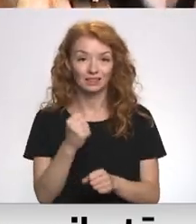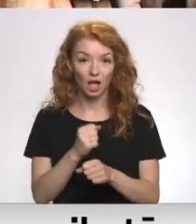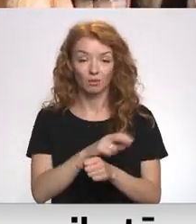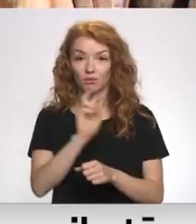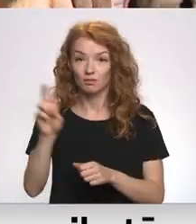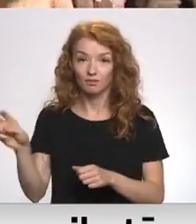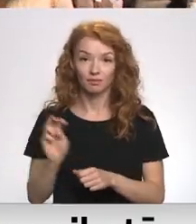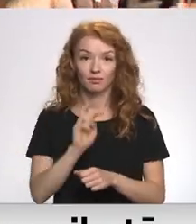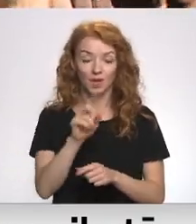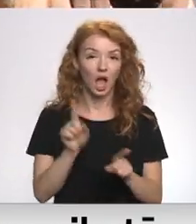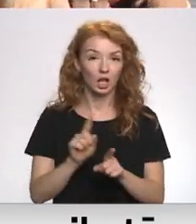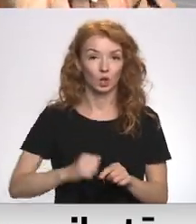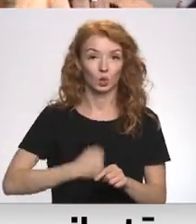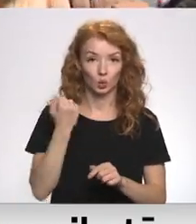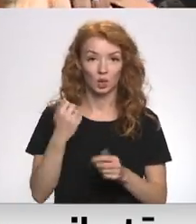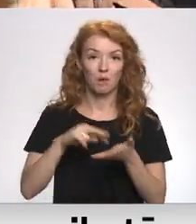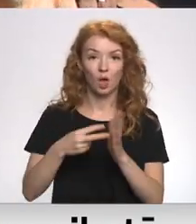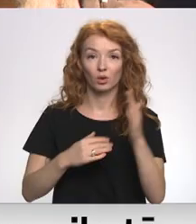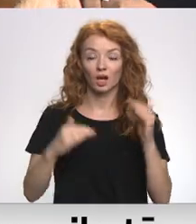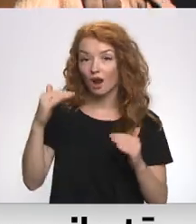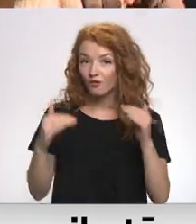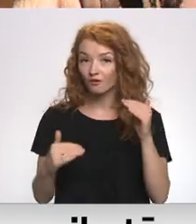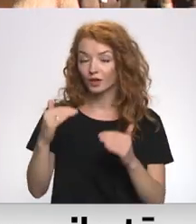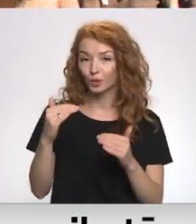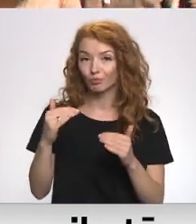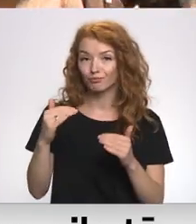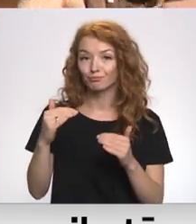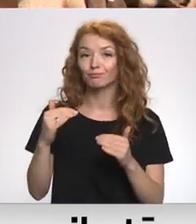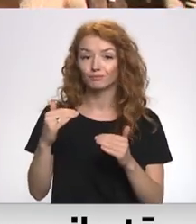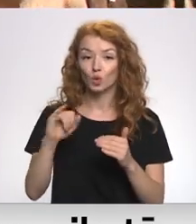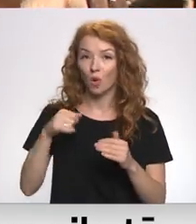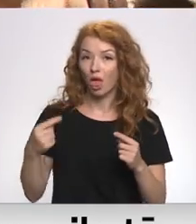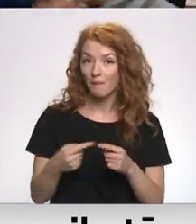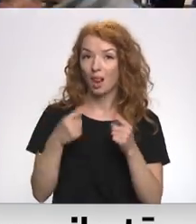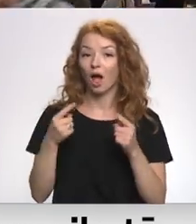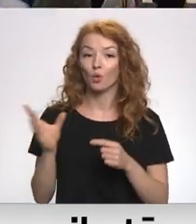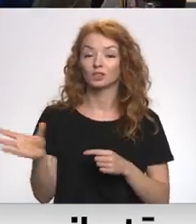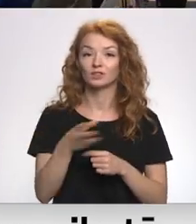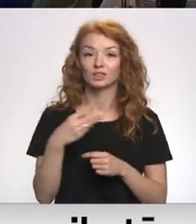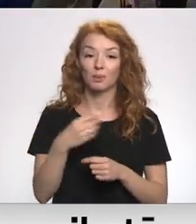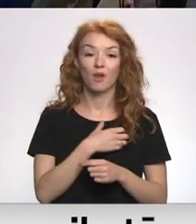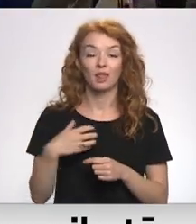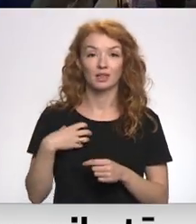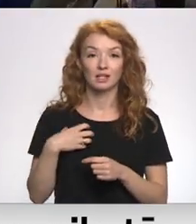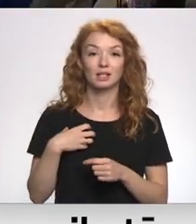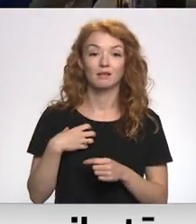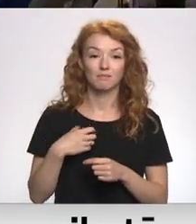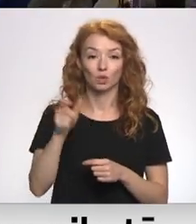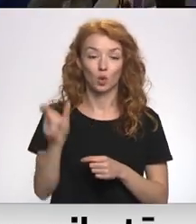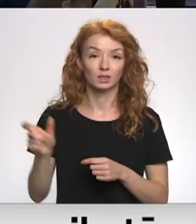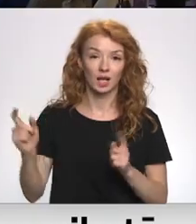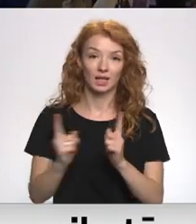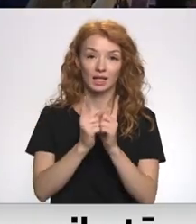ar darba grafiku saplānošanu, jo jāpieskaņojās visiem. Valdības locekļiem ar sanākušajiem